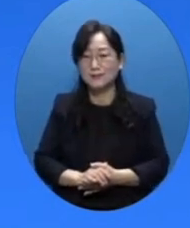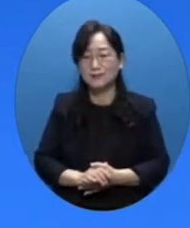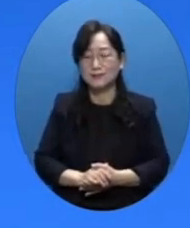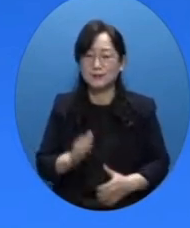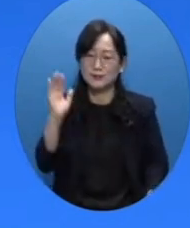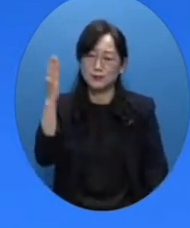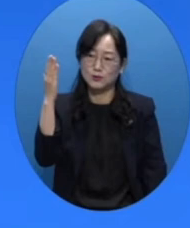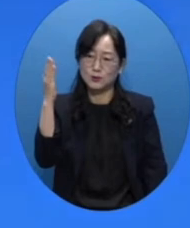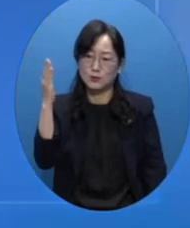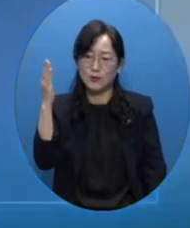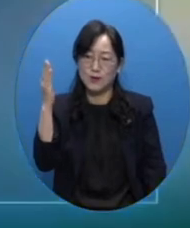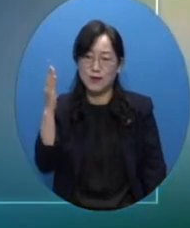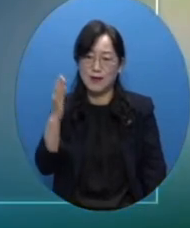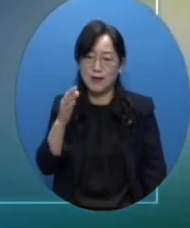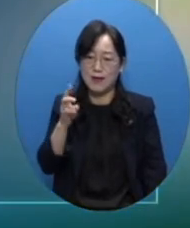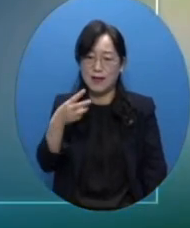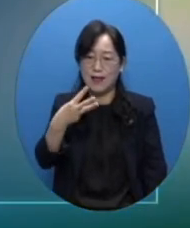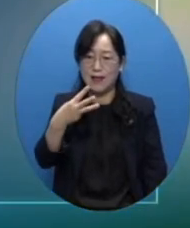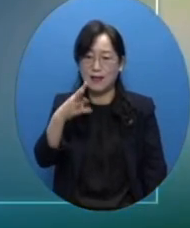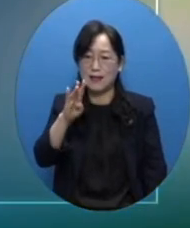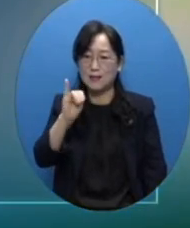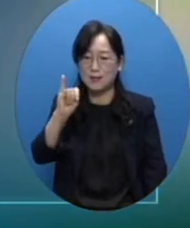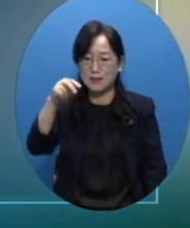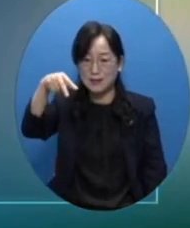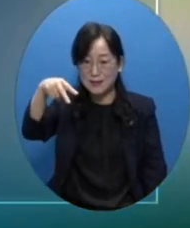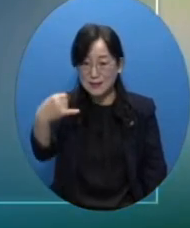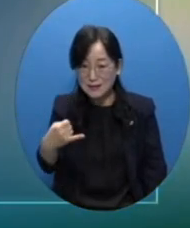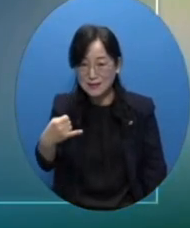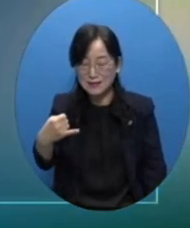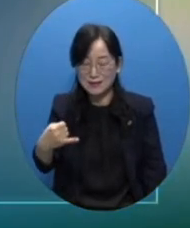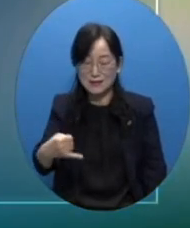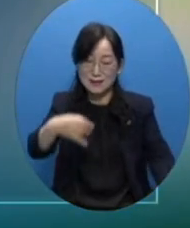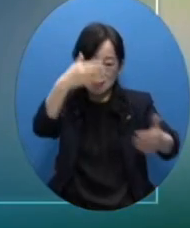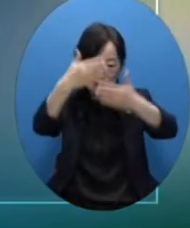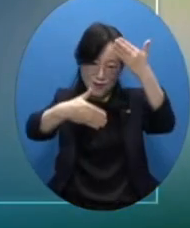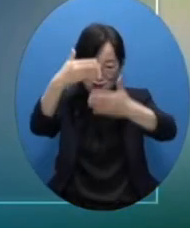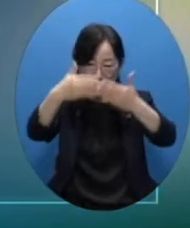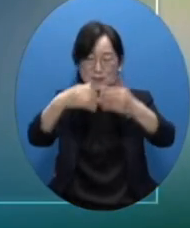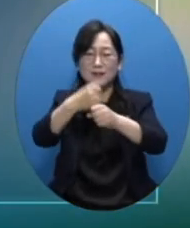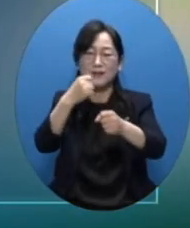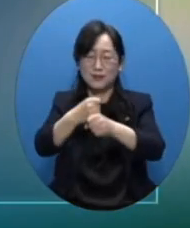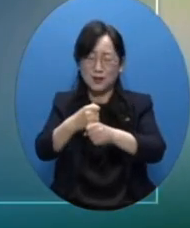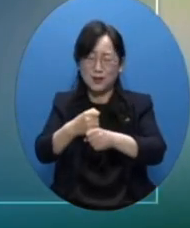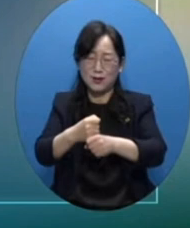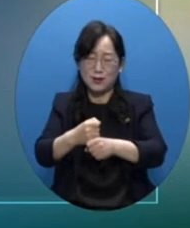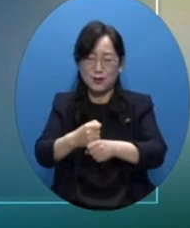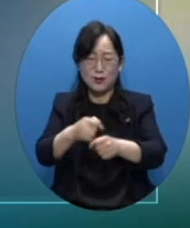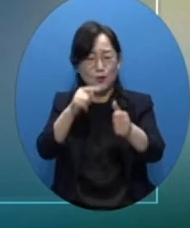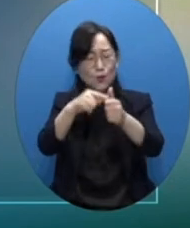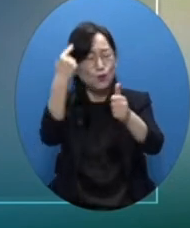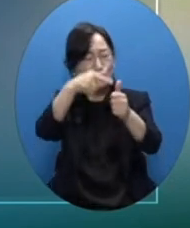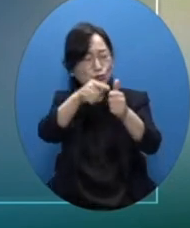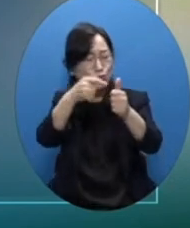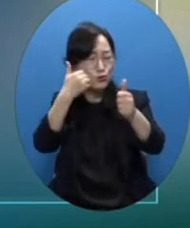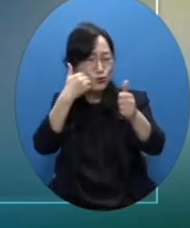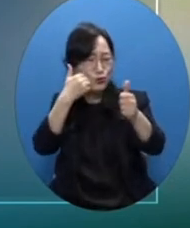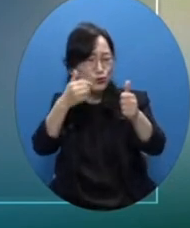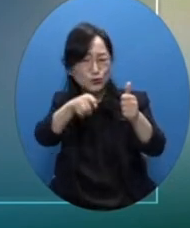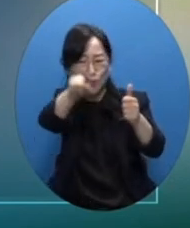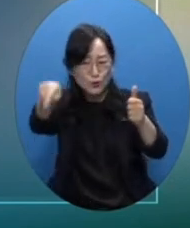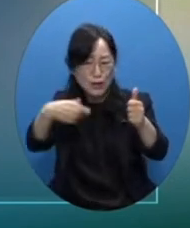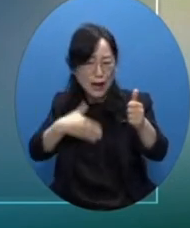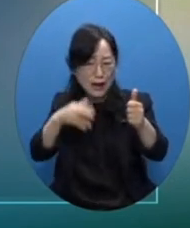최근에 엘비스 프레슬리 라는 영화가 나왔다고 하는데요 엘비스 클래스 리를 나의 많은 분들은 모르는 사람의 한 분도 없을